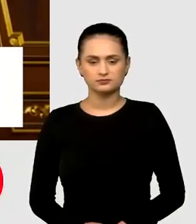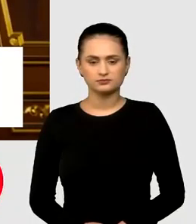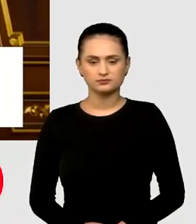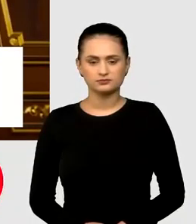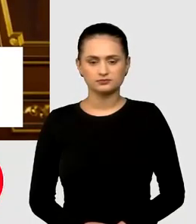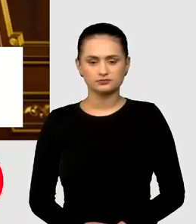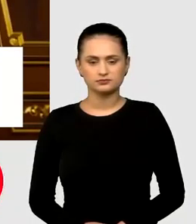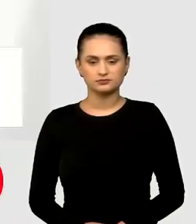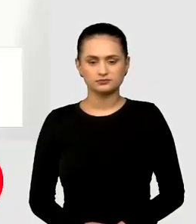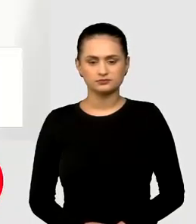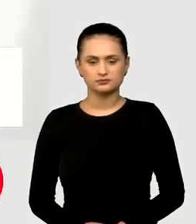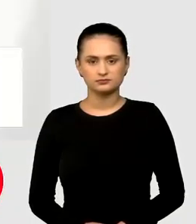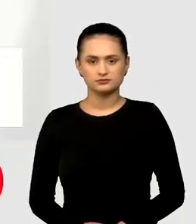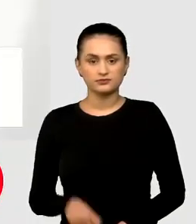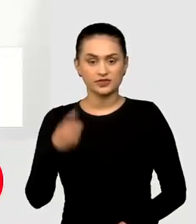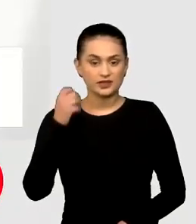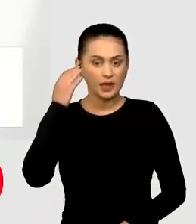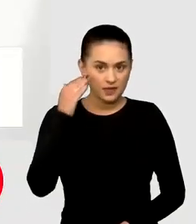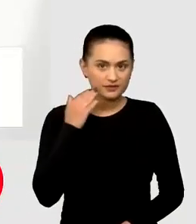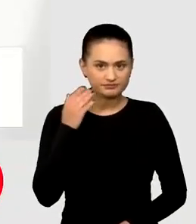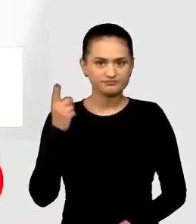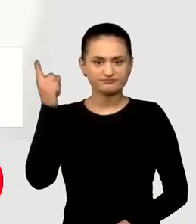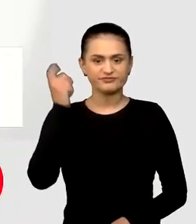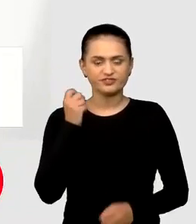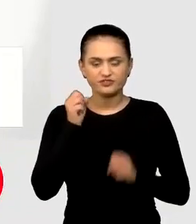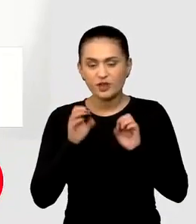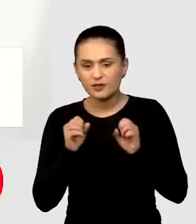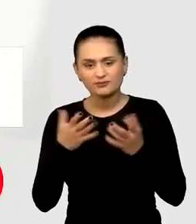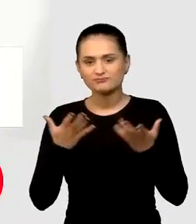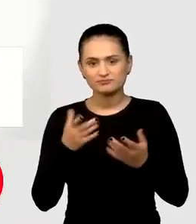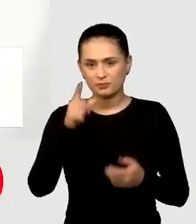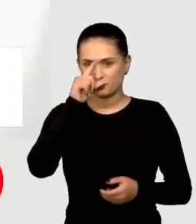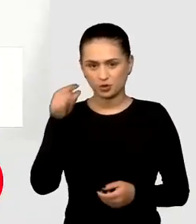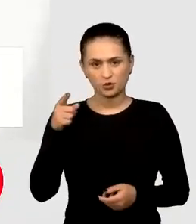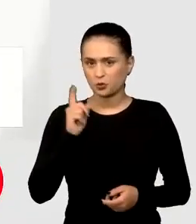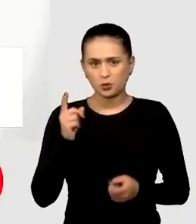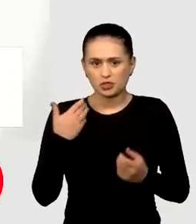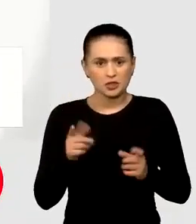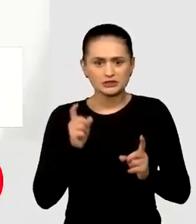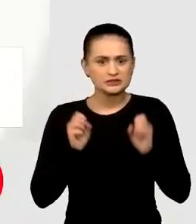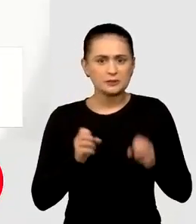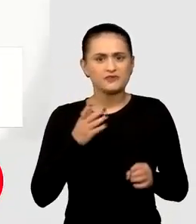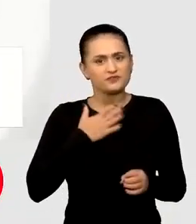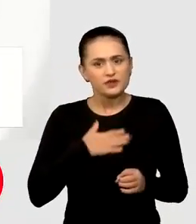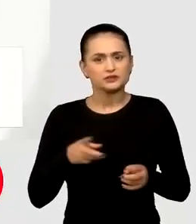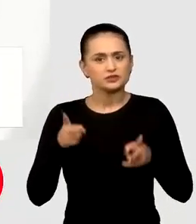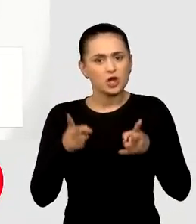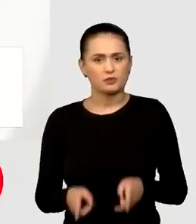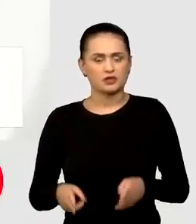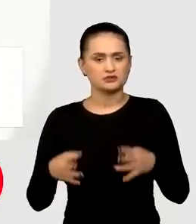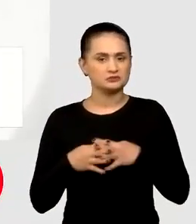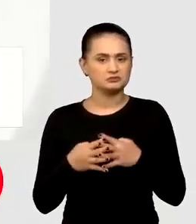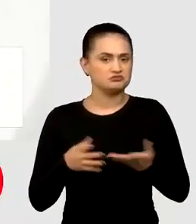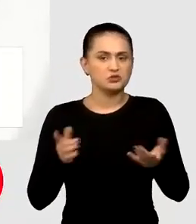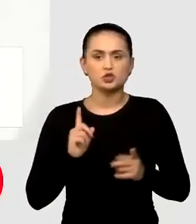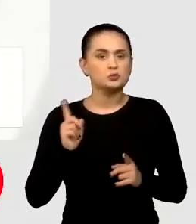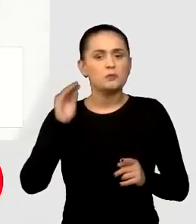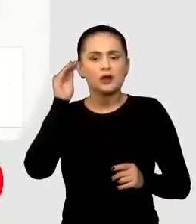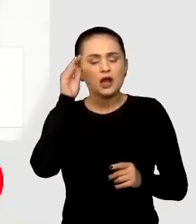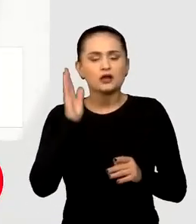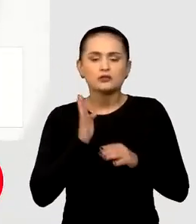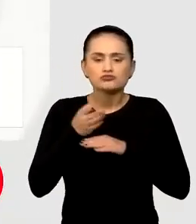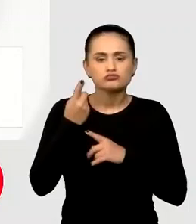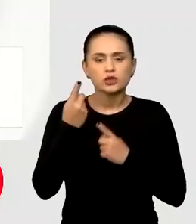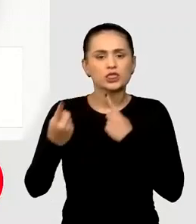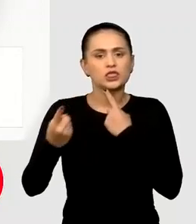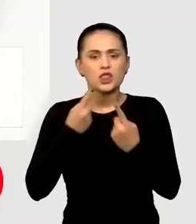бойові дії. Din Statele Unite vin informații că Vladimir Putin nu dă niciun semn că ar vrea să pună capăt războiului, nici